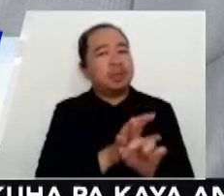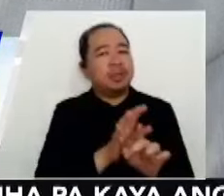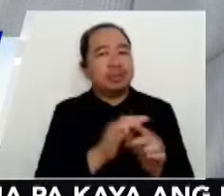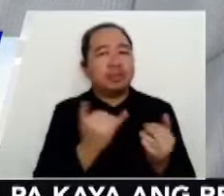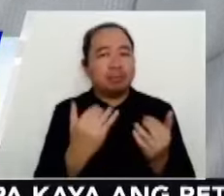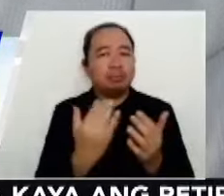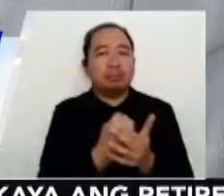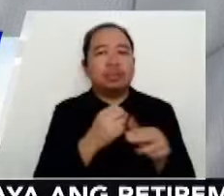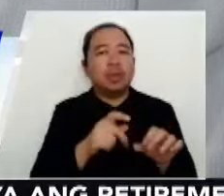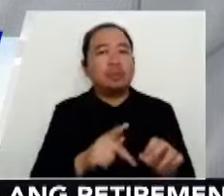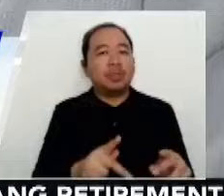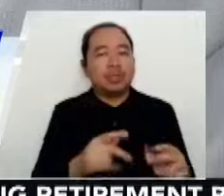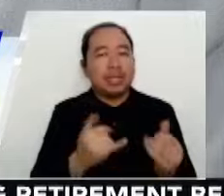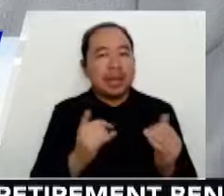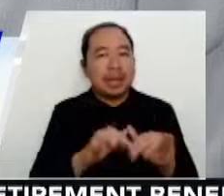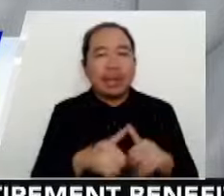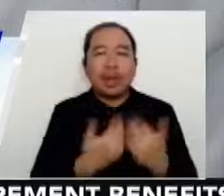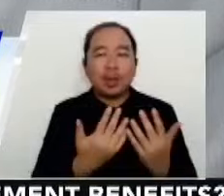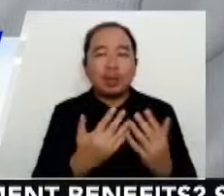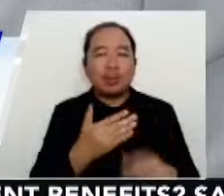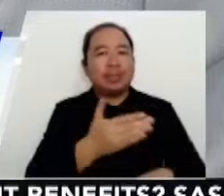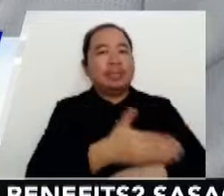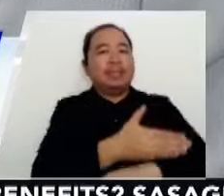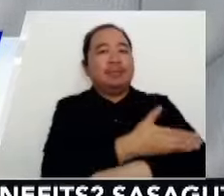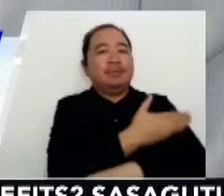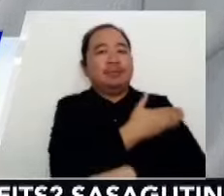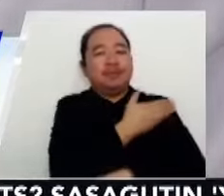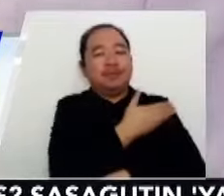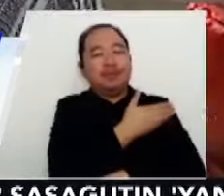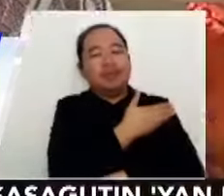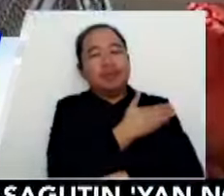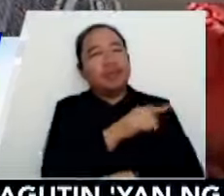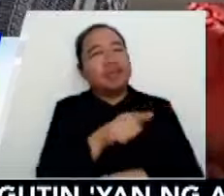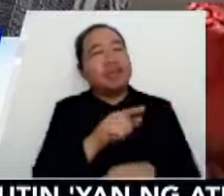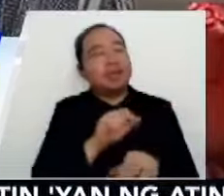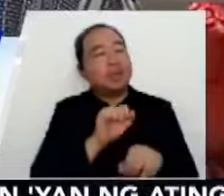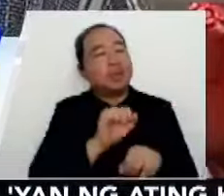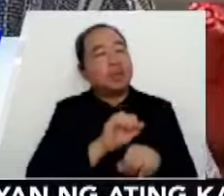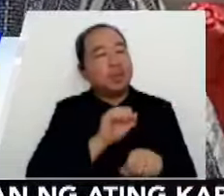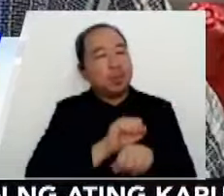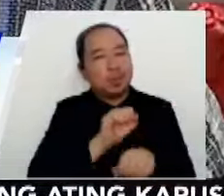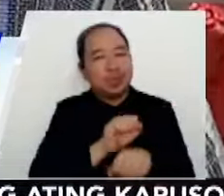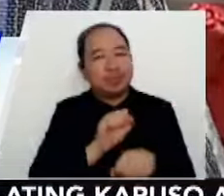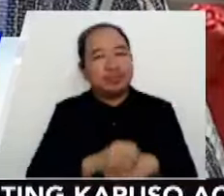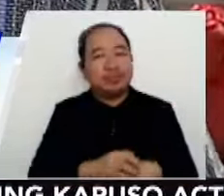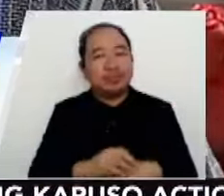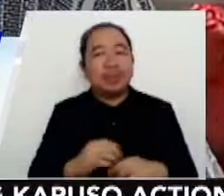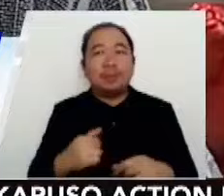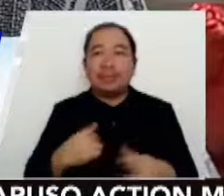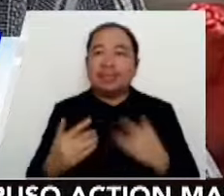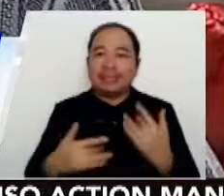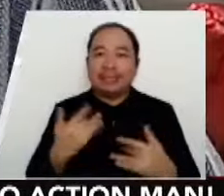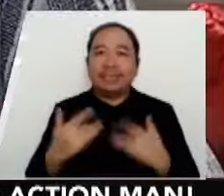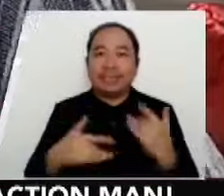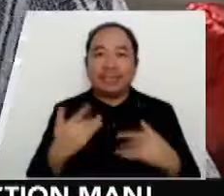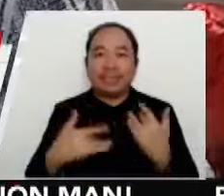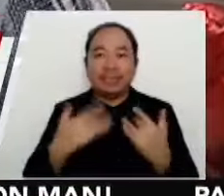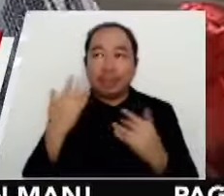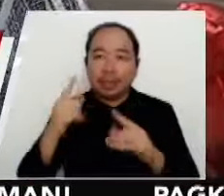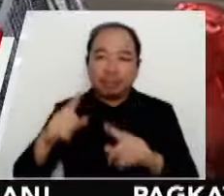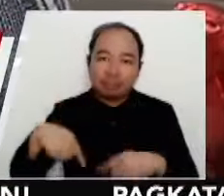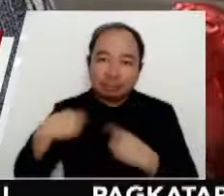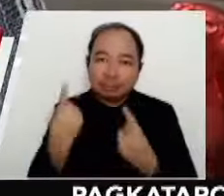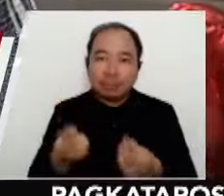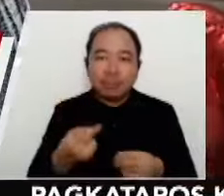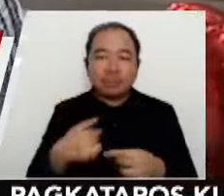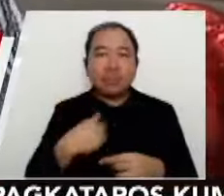para mas ma-improve po yung career path po namin. Super excited ako kasi for the longest time, palagi akong